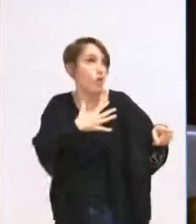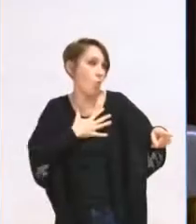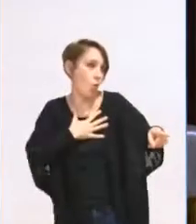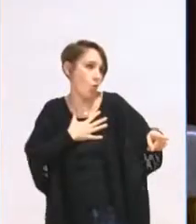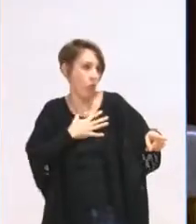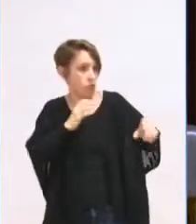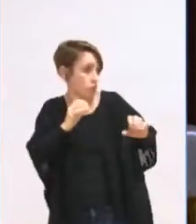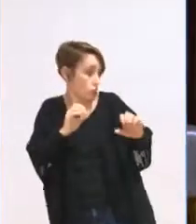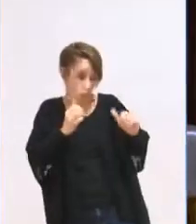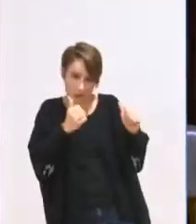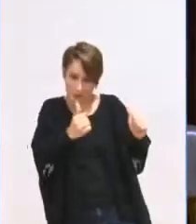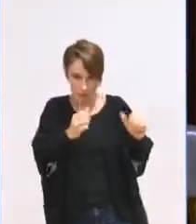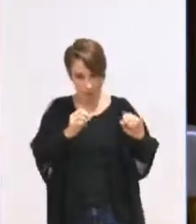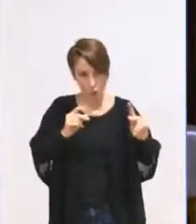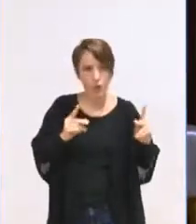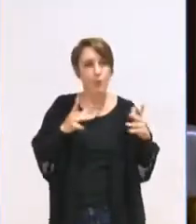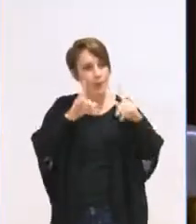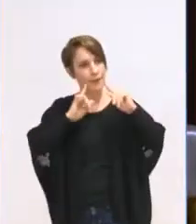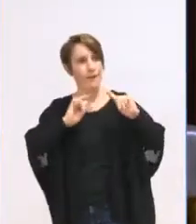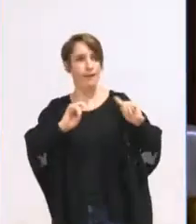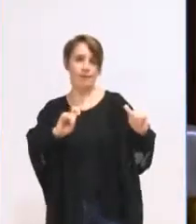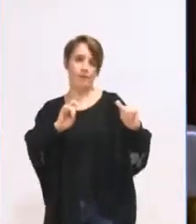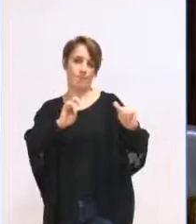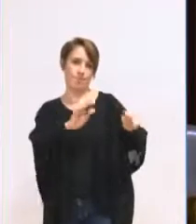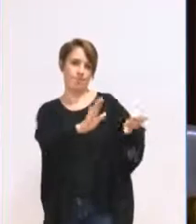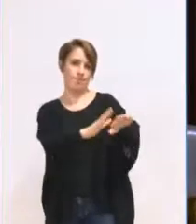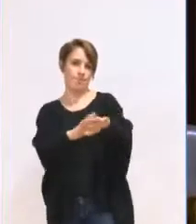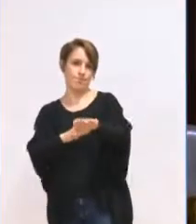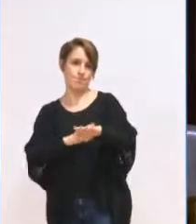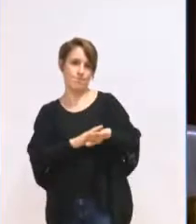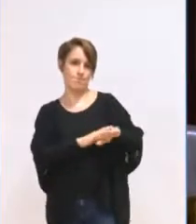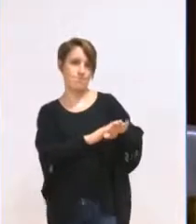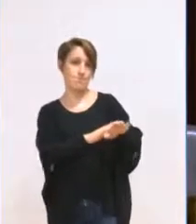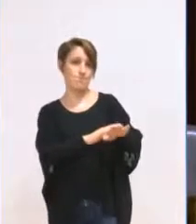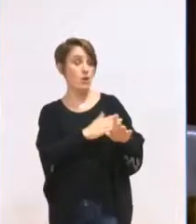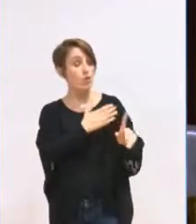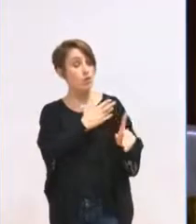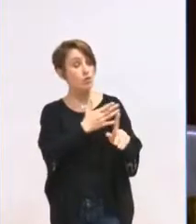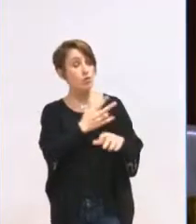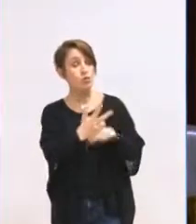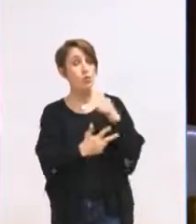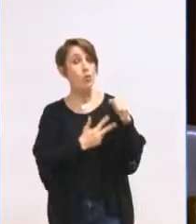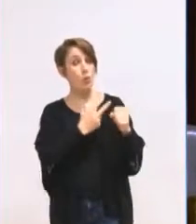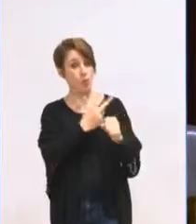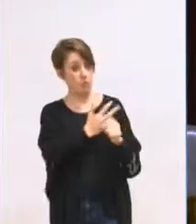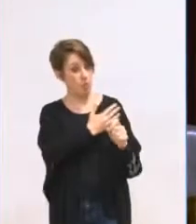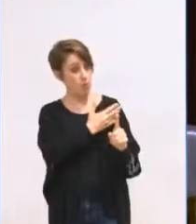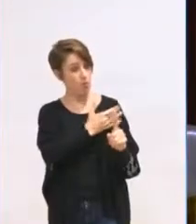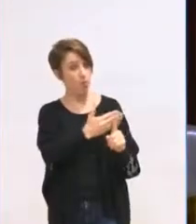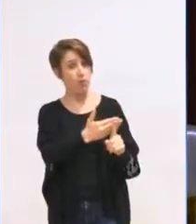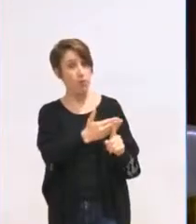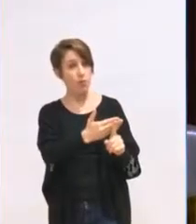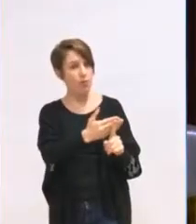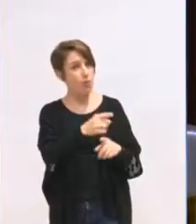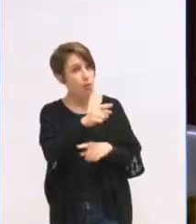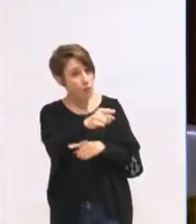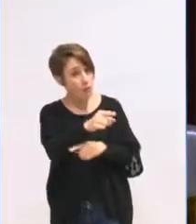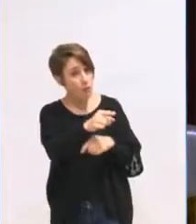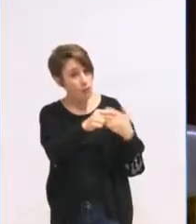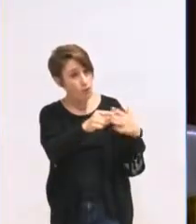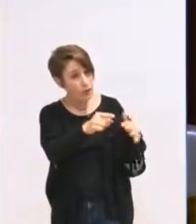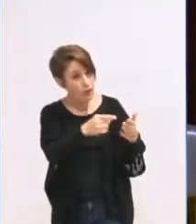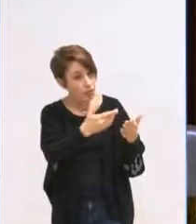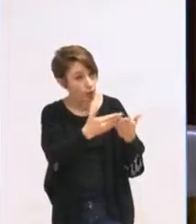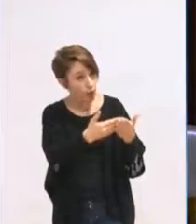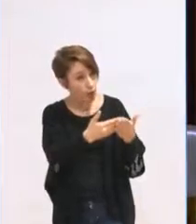vous alerte juste sur une chose. Je suis très étonné de voir qu'au bout de 3 ans, vous en êtes déjà là, quand l'équipe précédente a